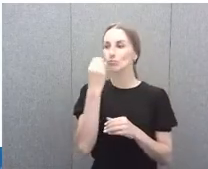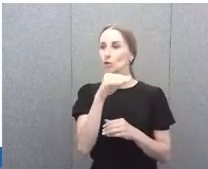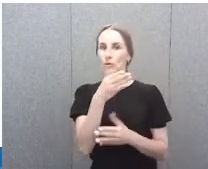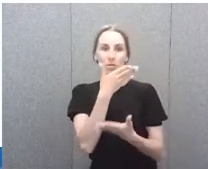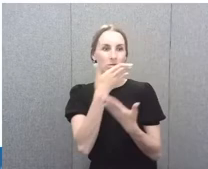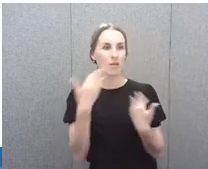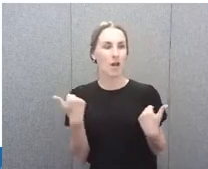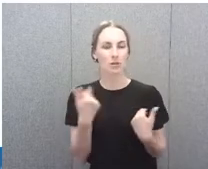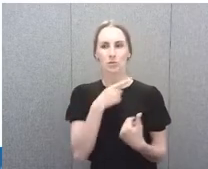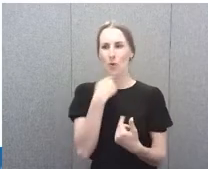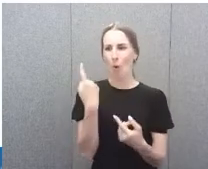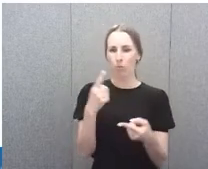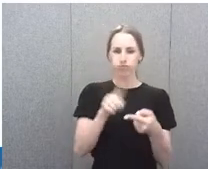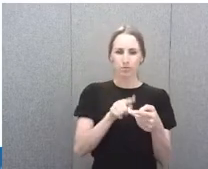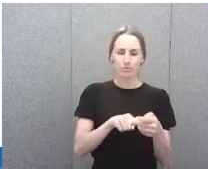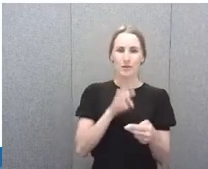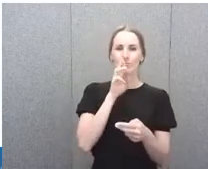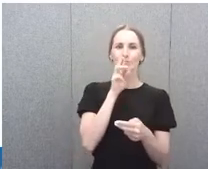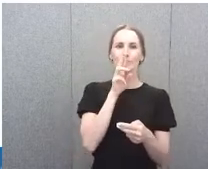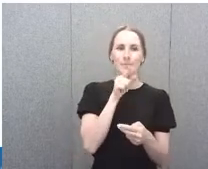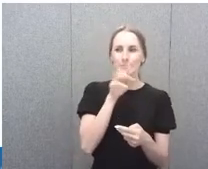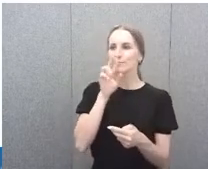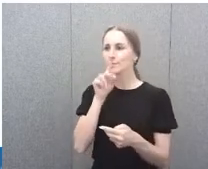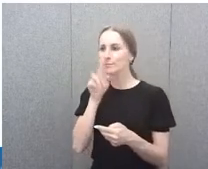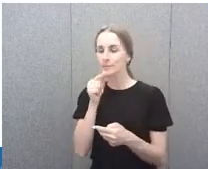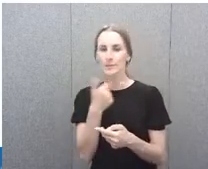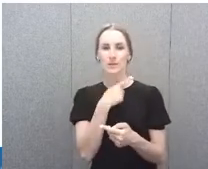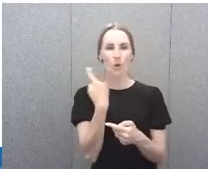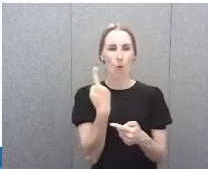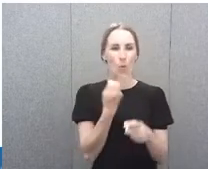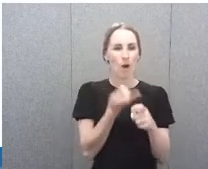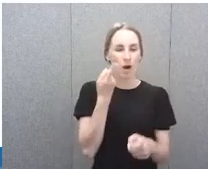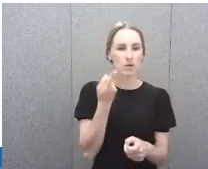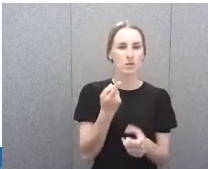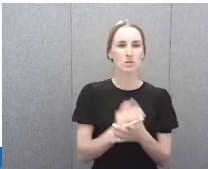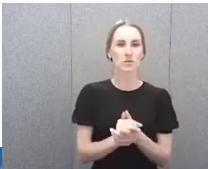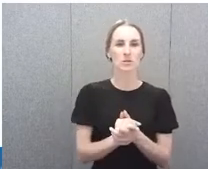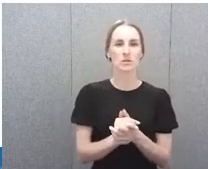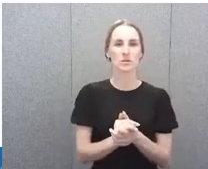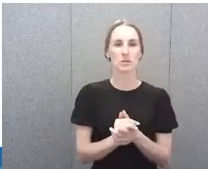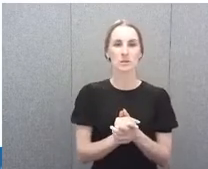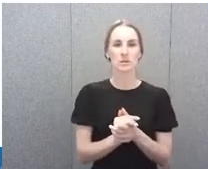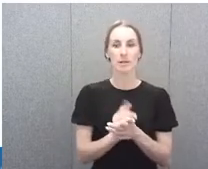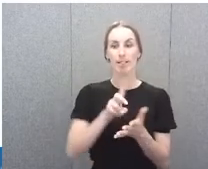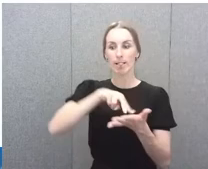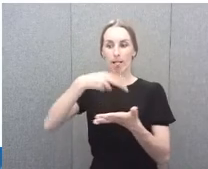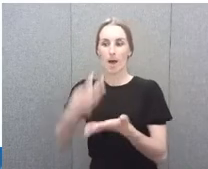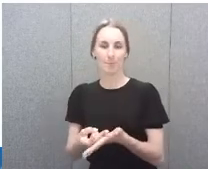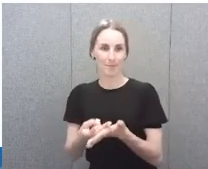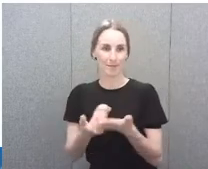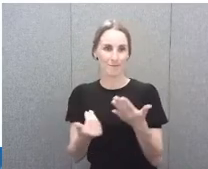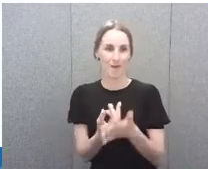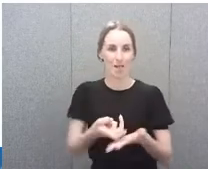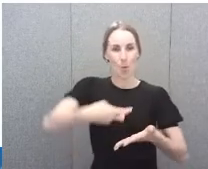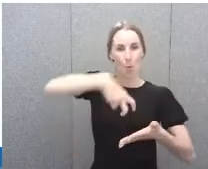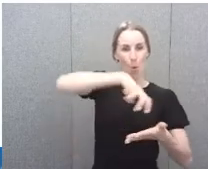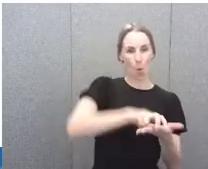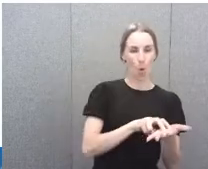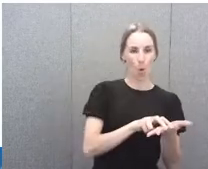вдохновения. Когда ты не идеальна, когда ты допустила много ошибок, когда ты падала и опять